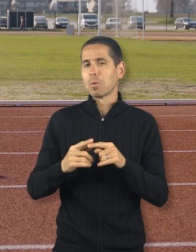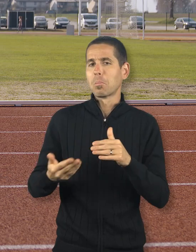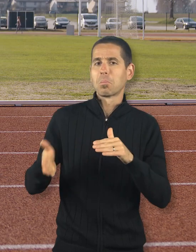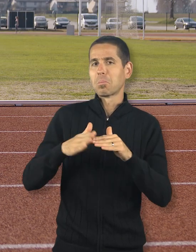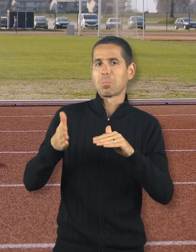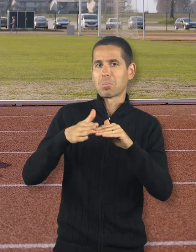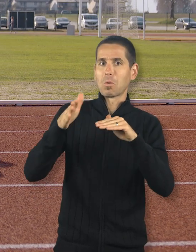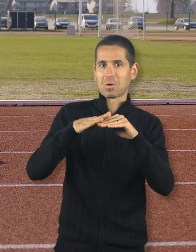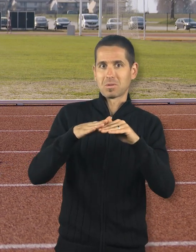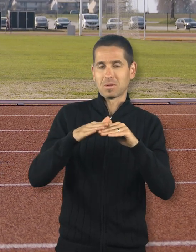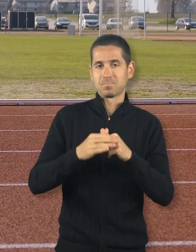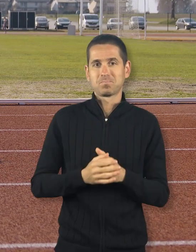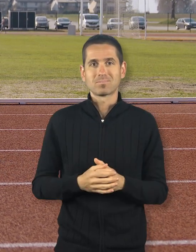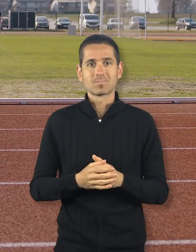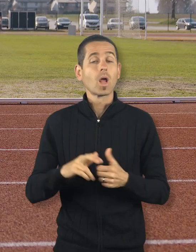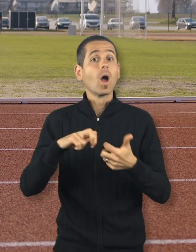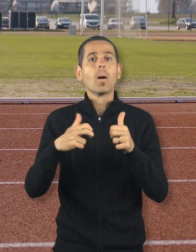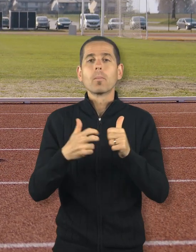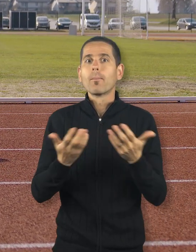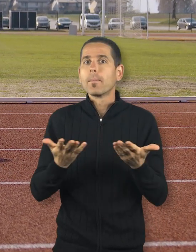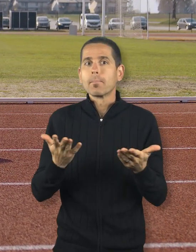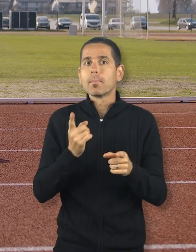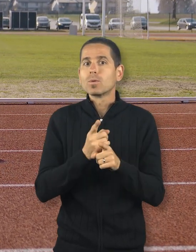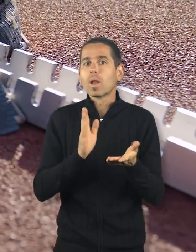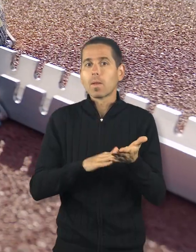tudi na primer pri komunikaciji.